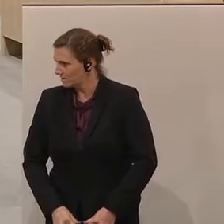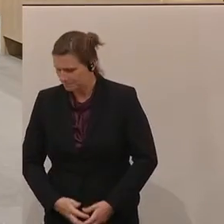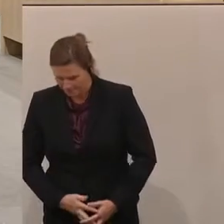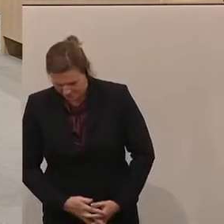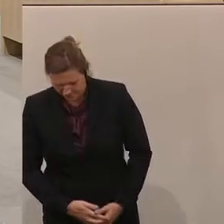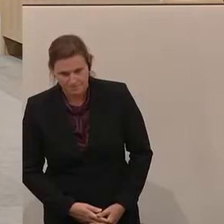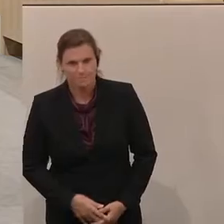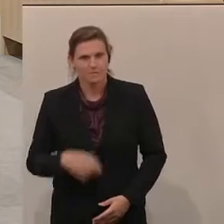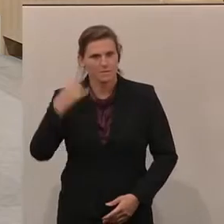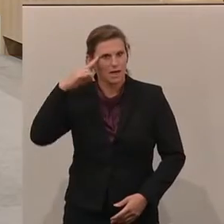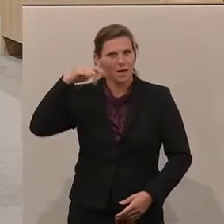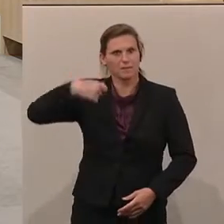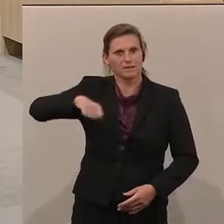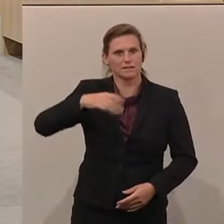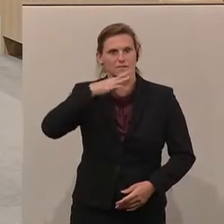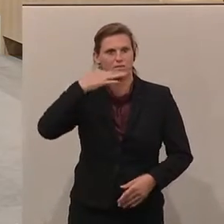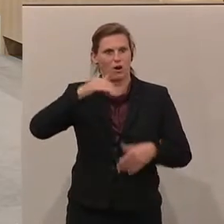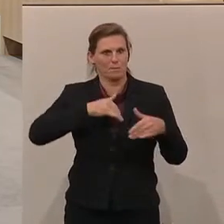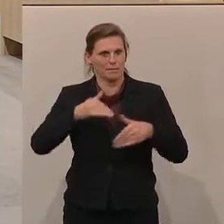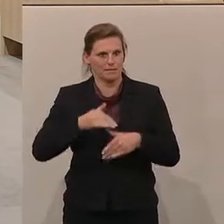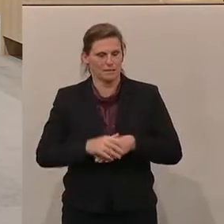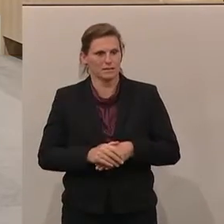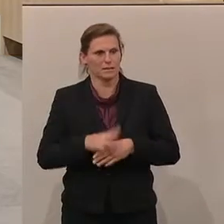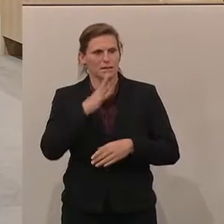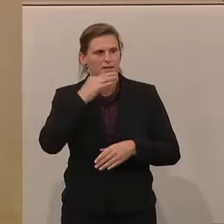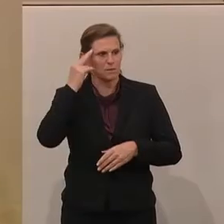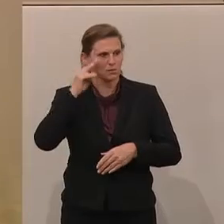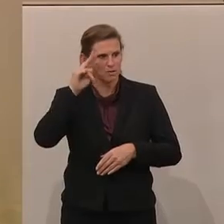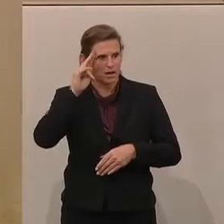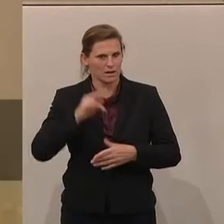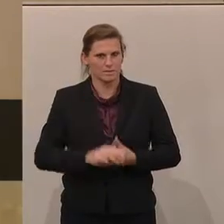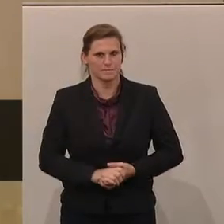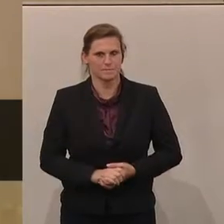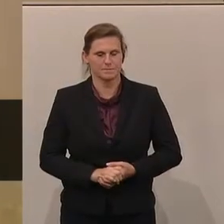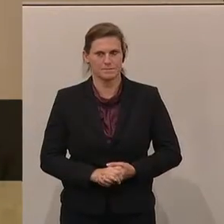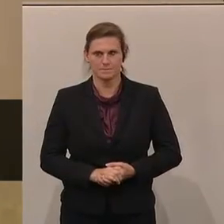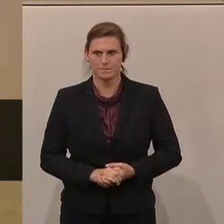Herr Präsident, Frau Minister, meine Damen und Herren,